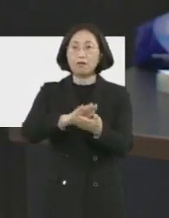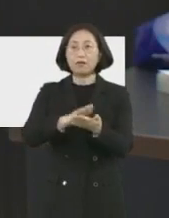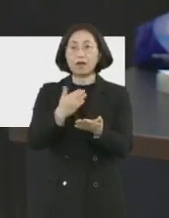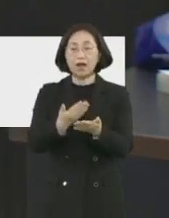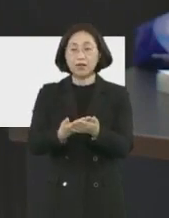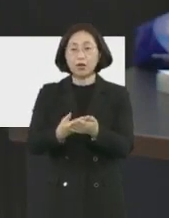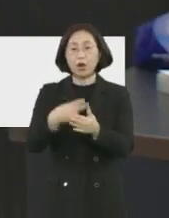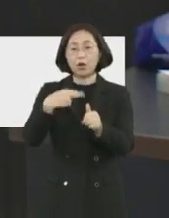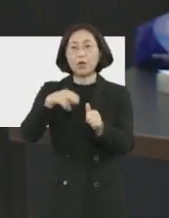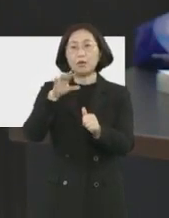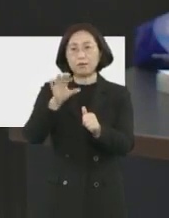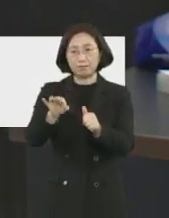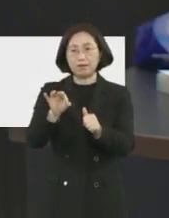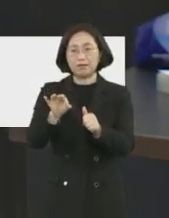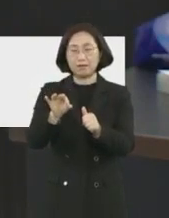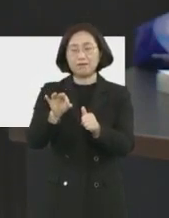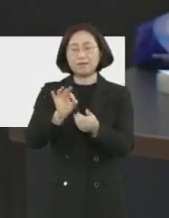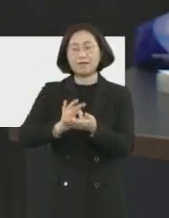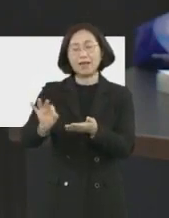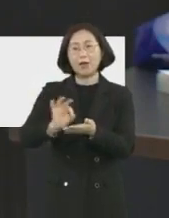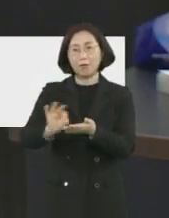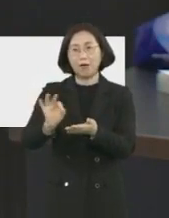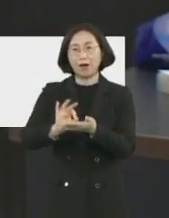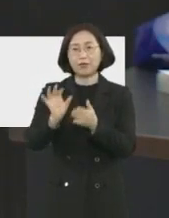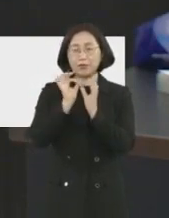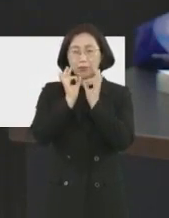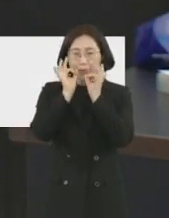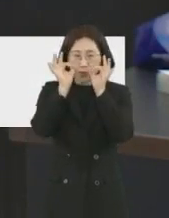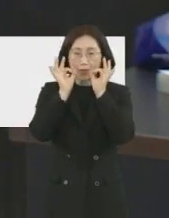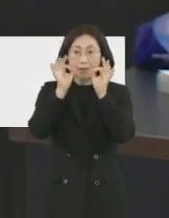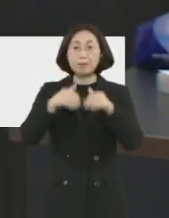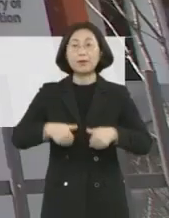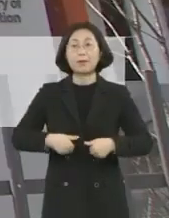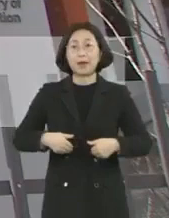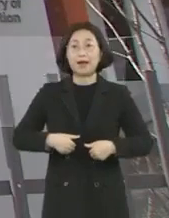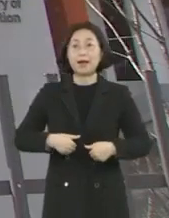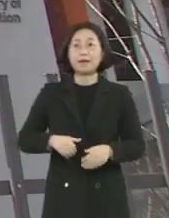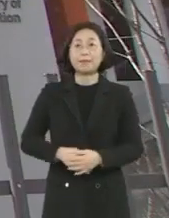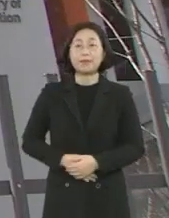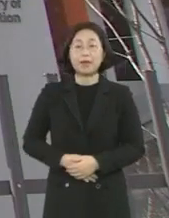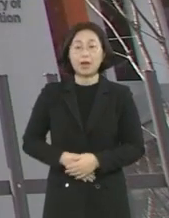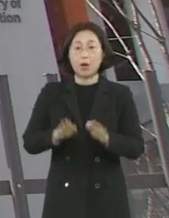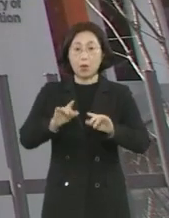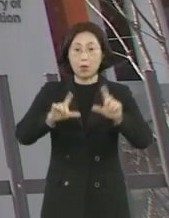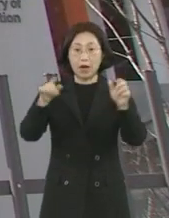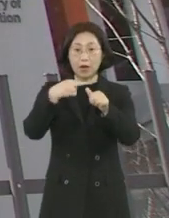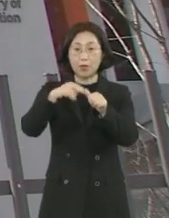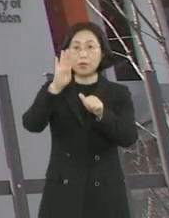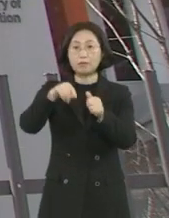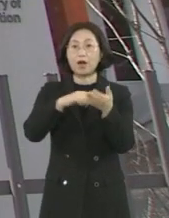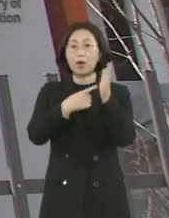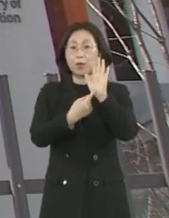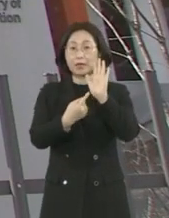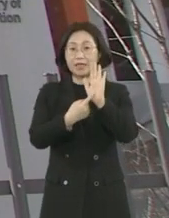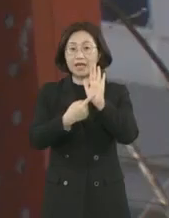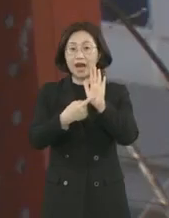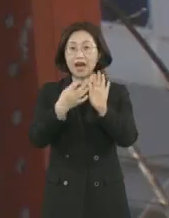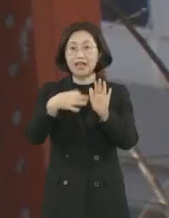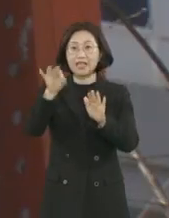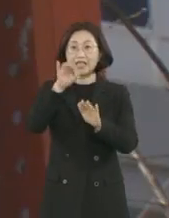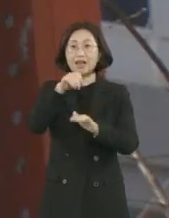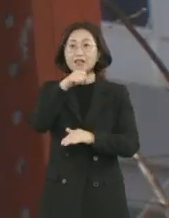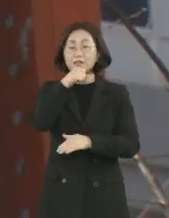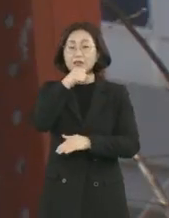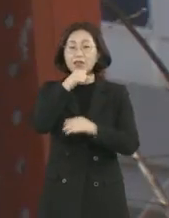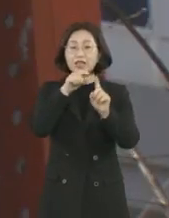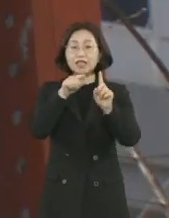개선이라든지 교육비를 좀 더 환원하는 노력이 필요한 시점입니다. 올해 교육부가 고시한 등록금 인상 법정